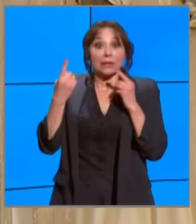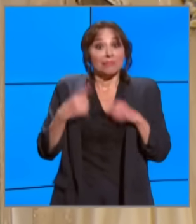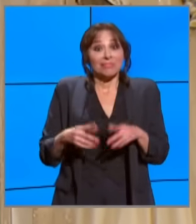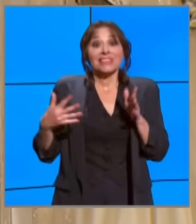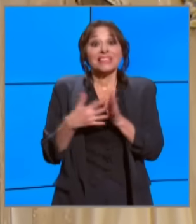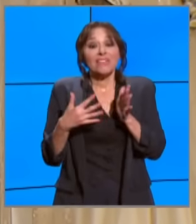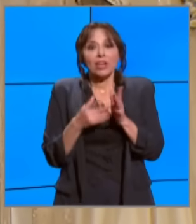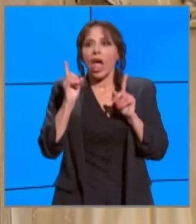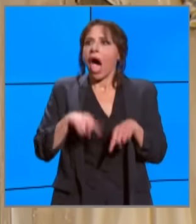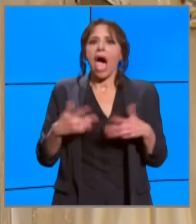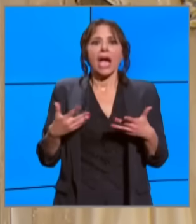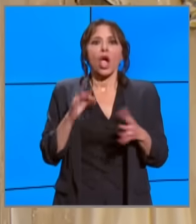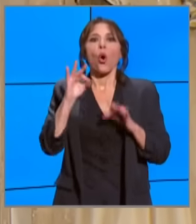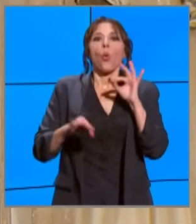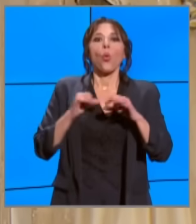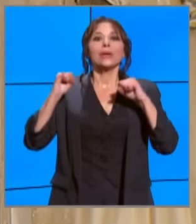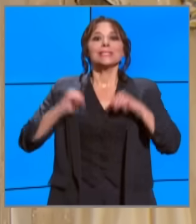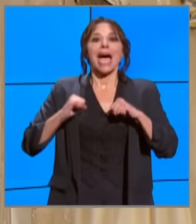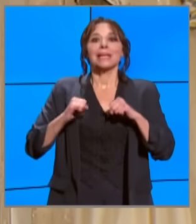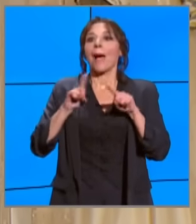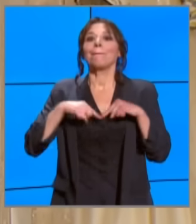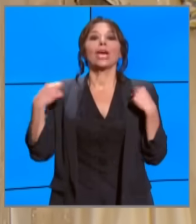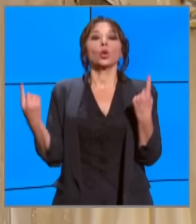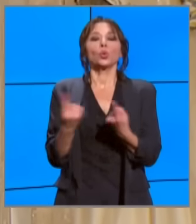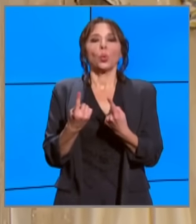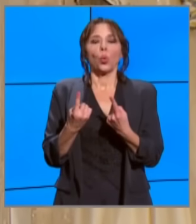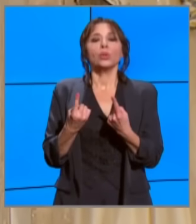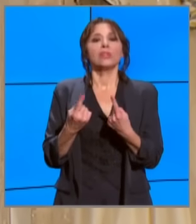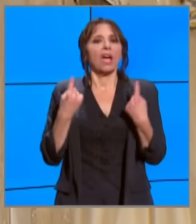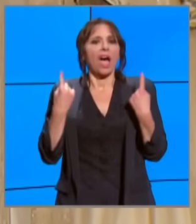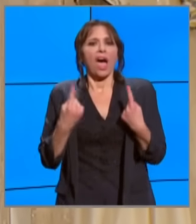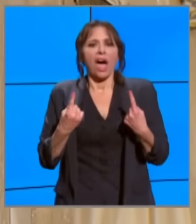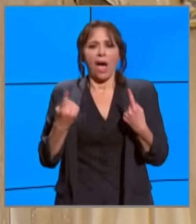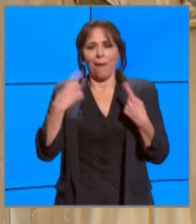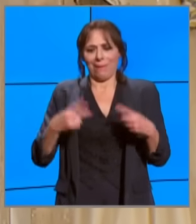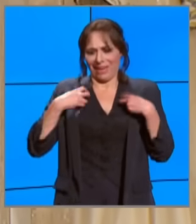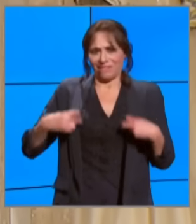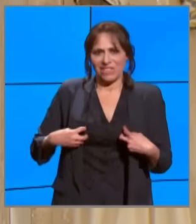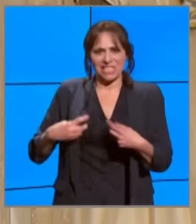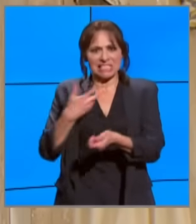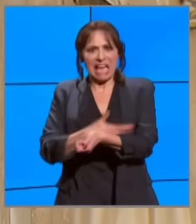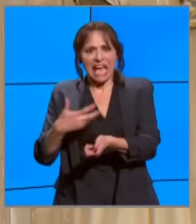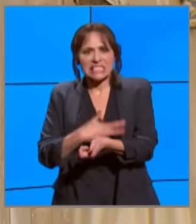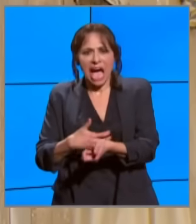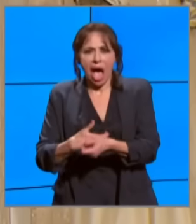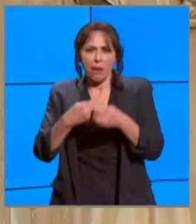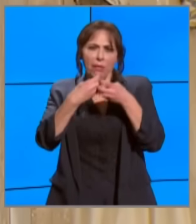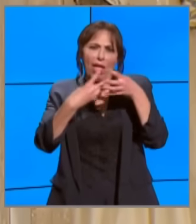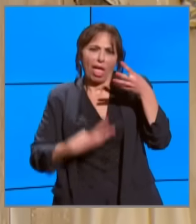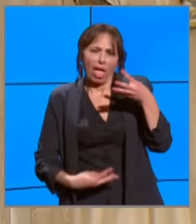diritto alle cure sanitarie per tutti con liste di attesa per visite ed esami in tempi